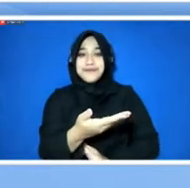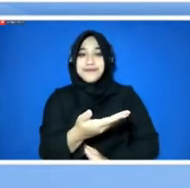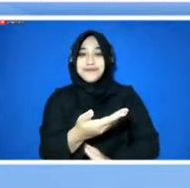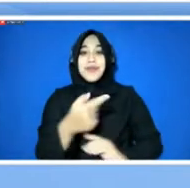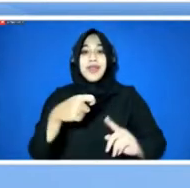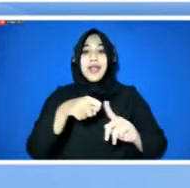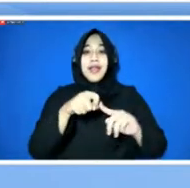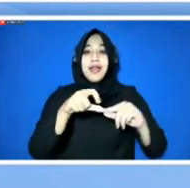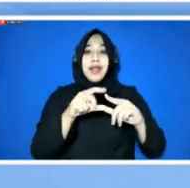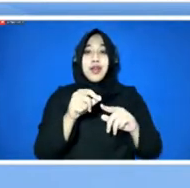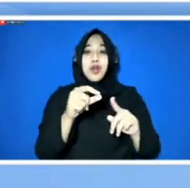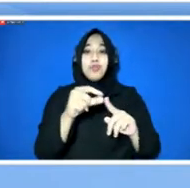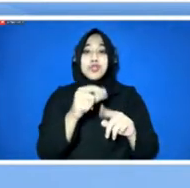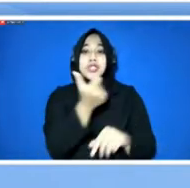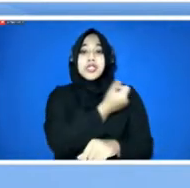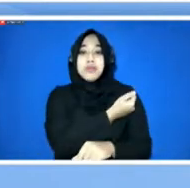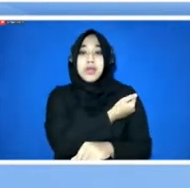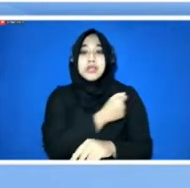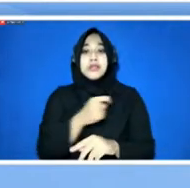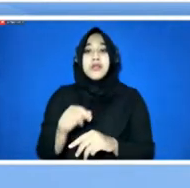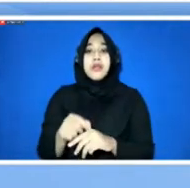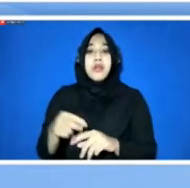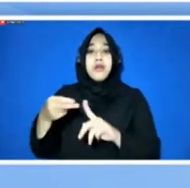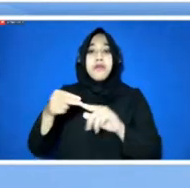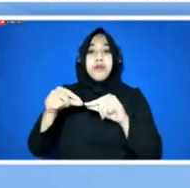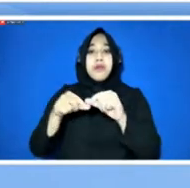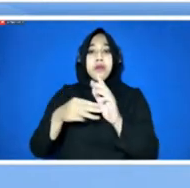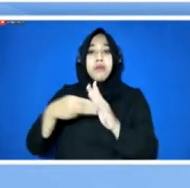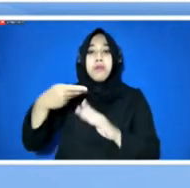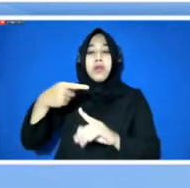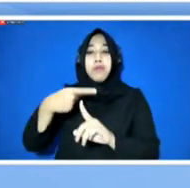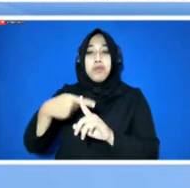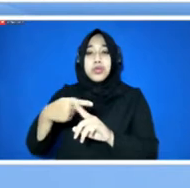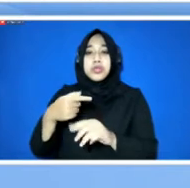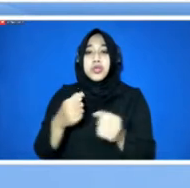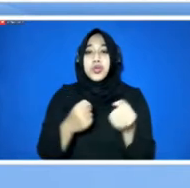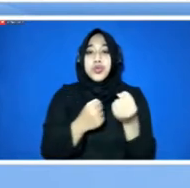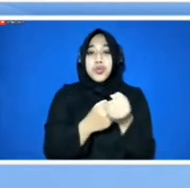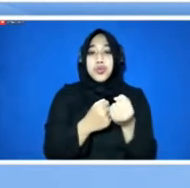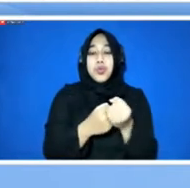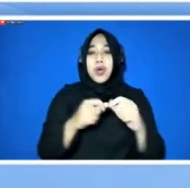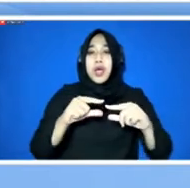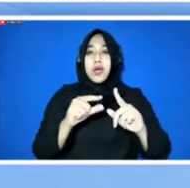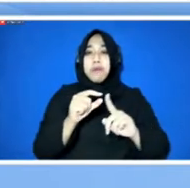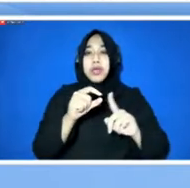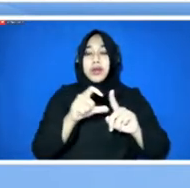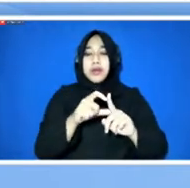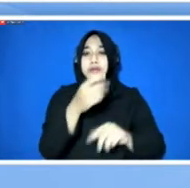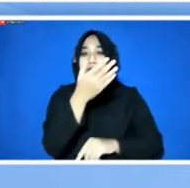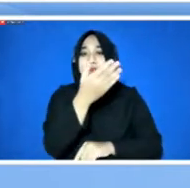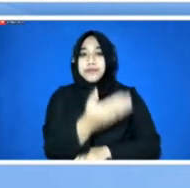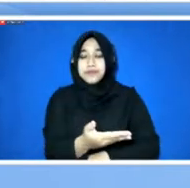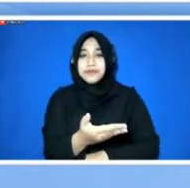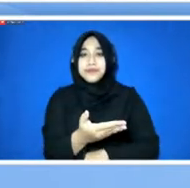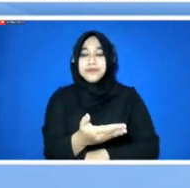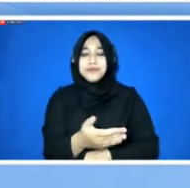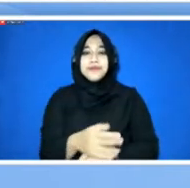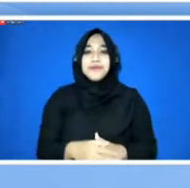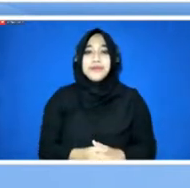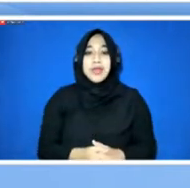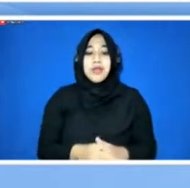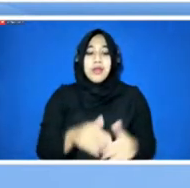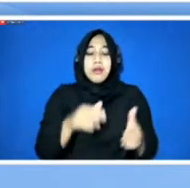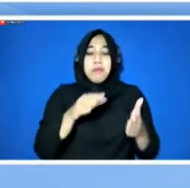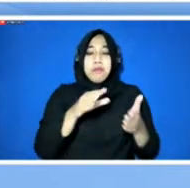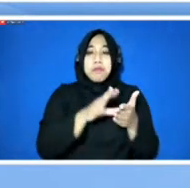Puskesmas dengan kader Female Plus itu berkolaborasi, dan kita support APD yang sebagai sebuah pembelajaran juga